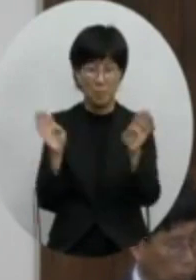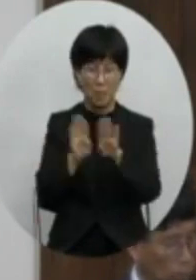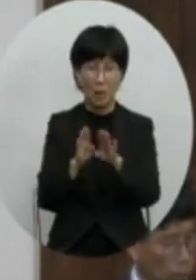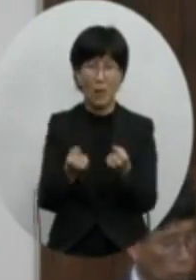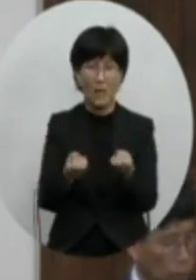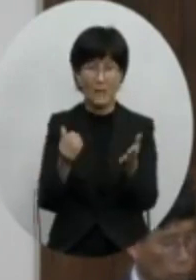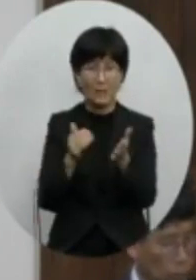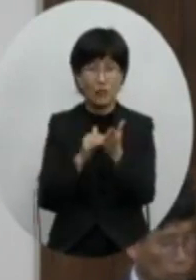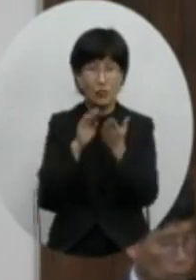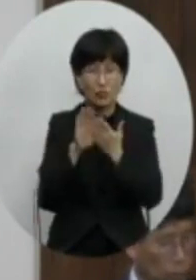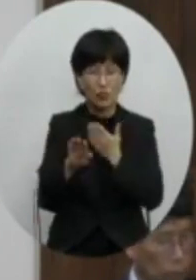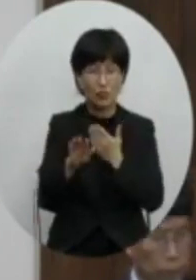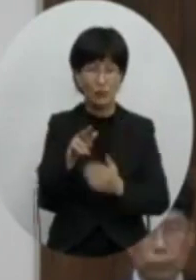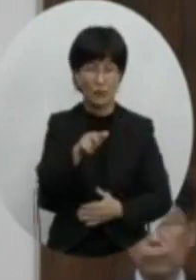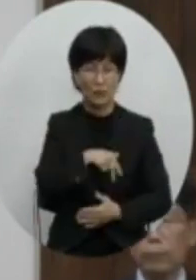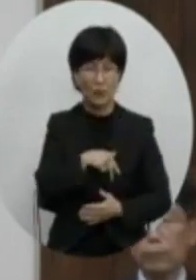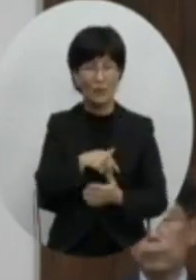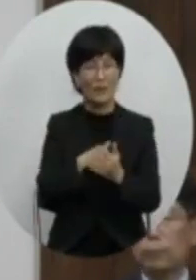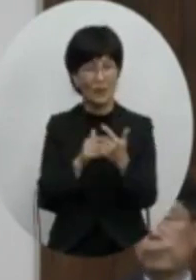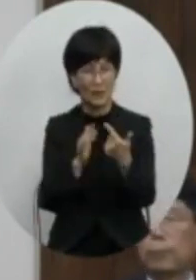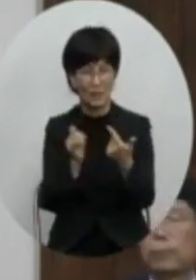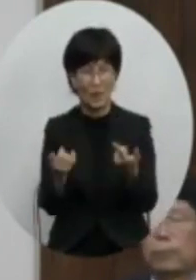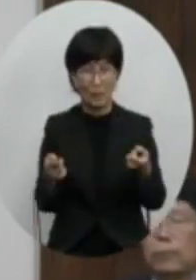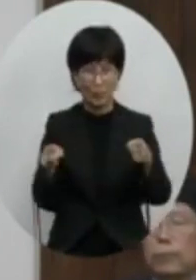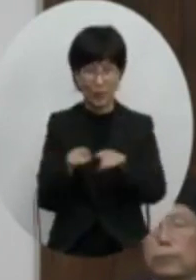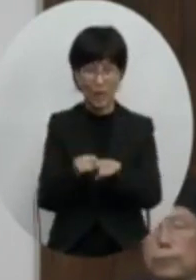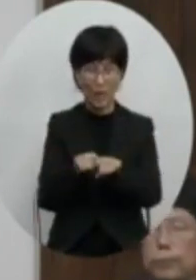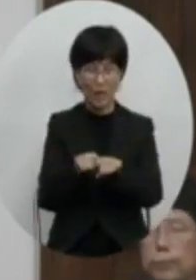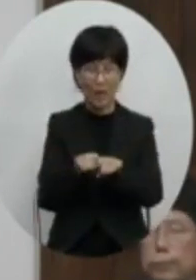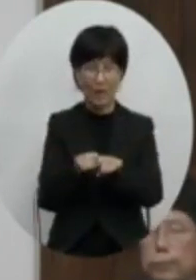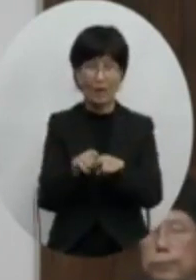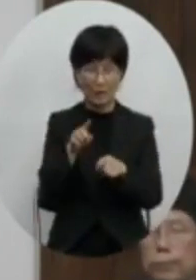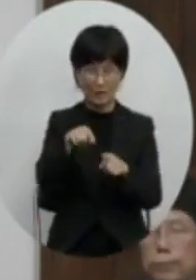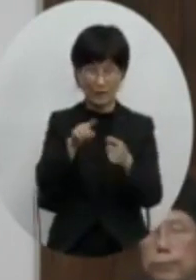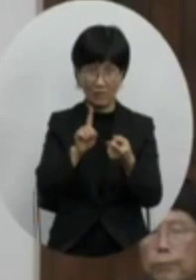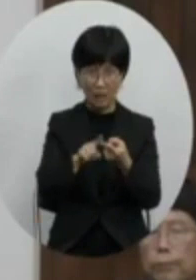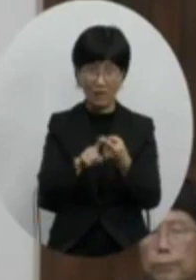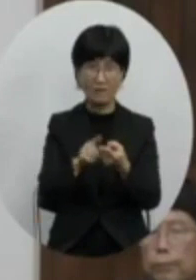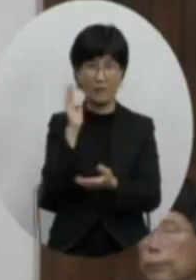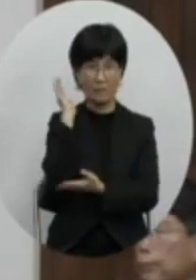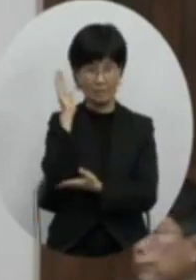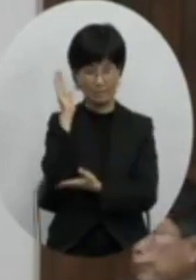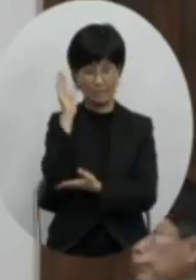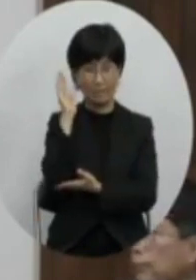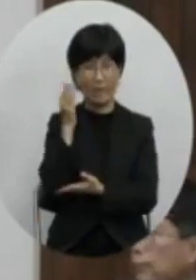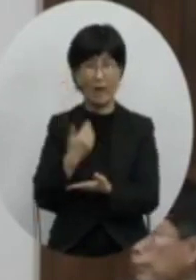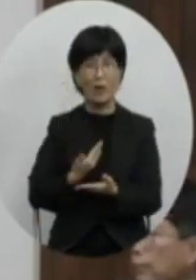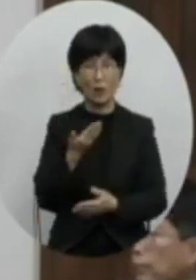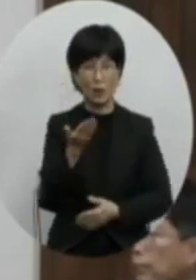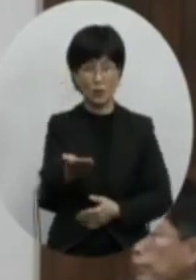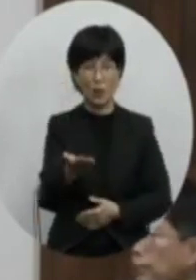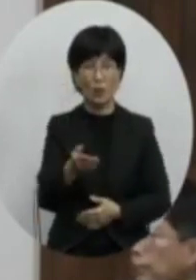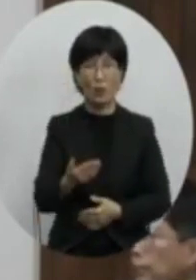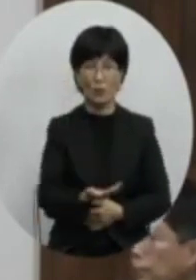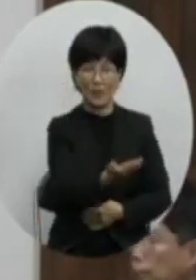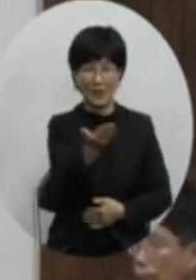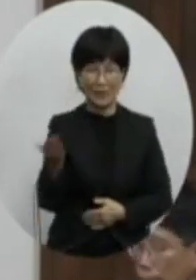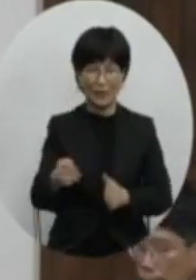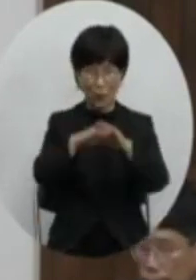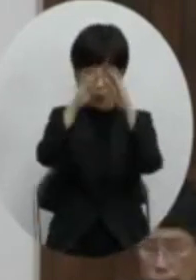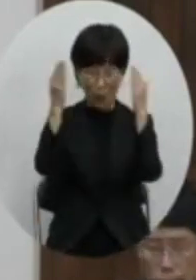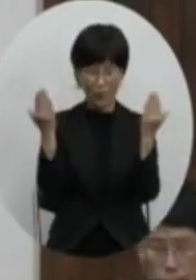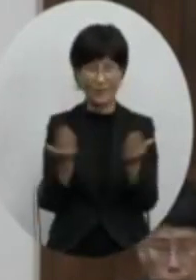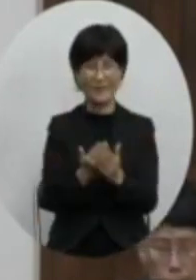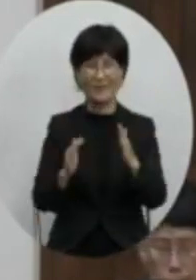다음 동료 의원 6명과 같이 낭독하게 하겠음을 알려드립니다. 아무쪼록 여러분 모두의